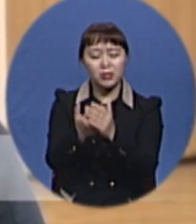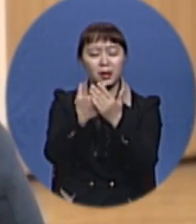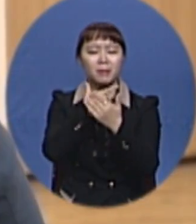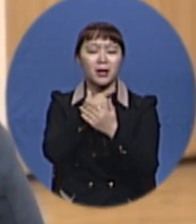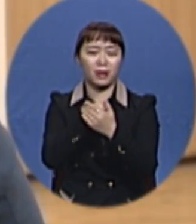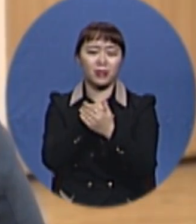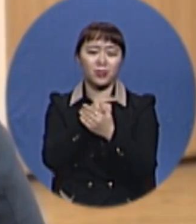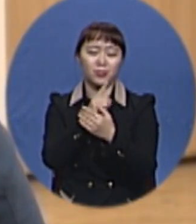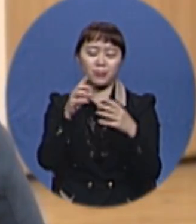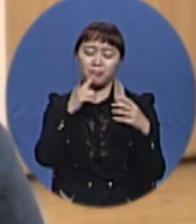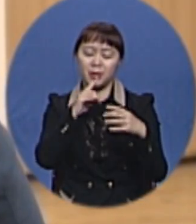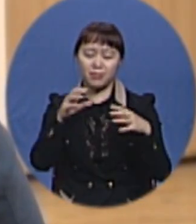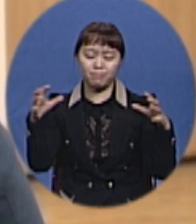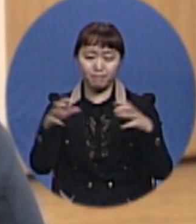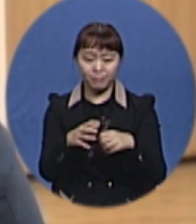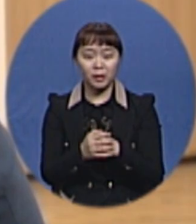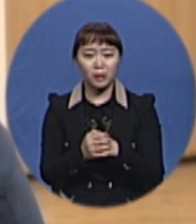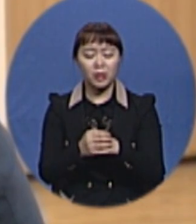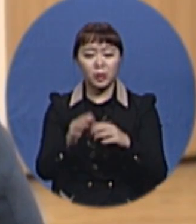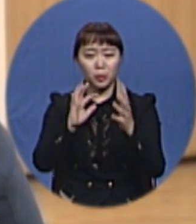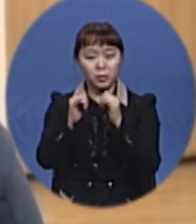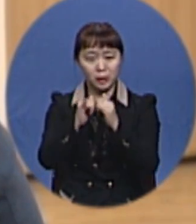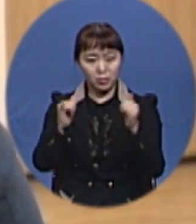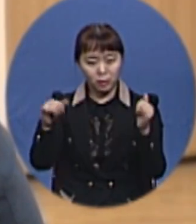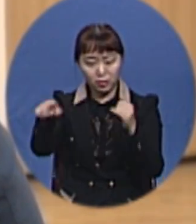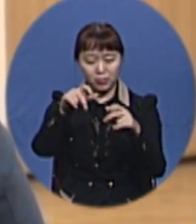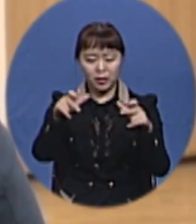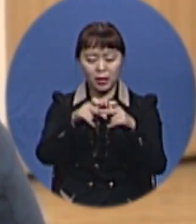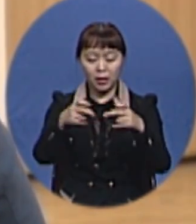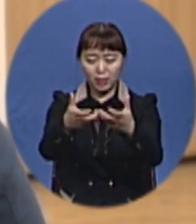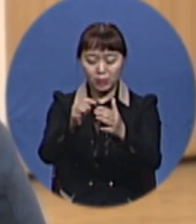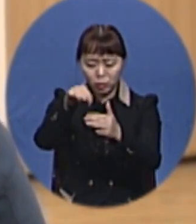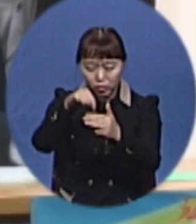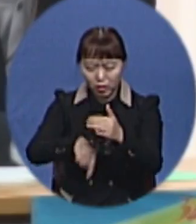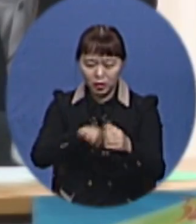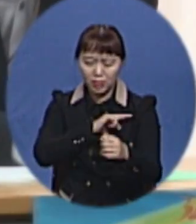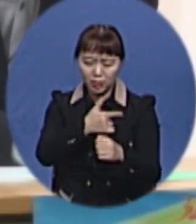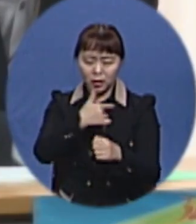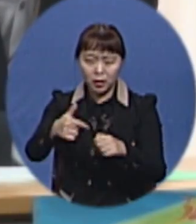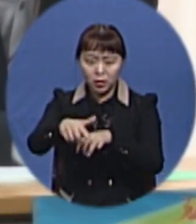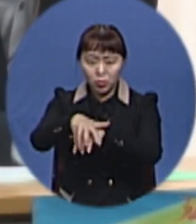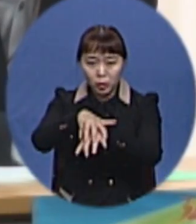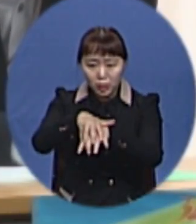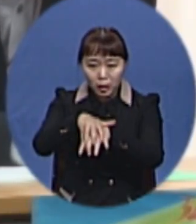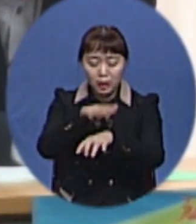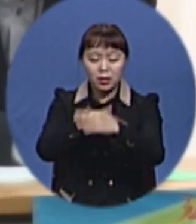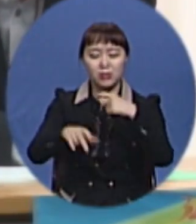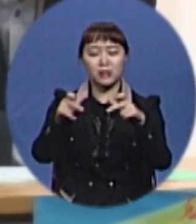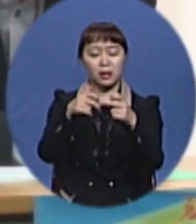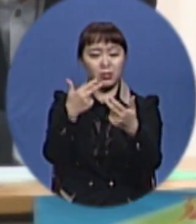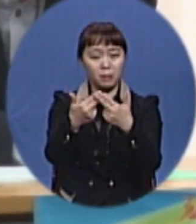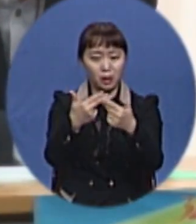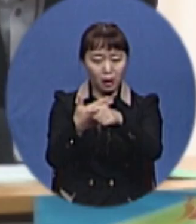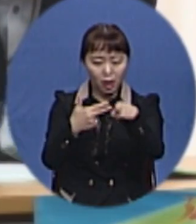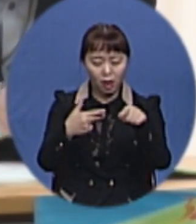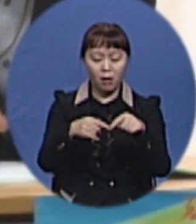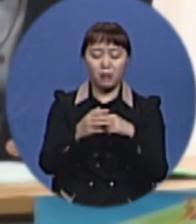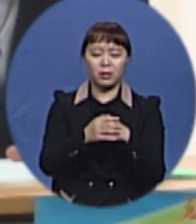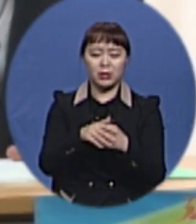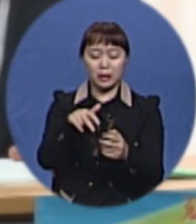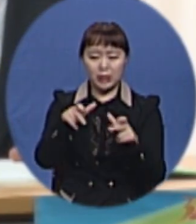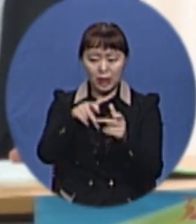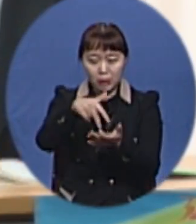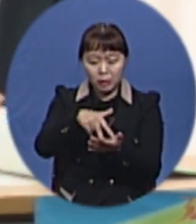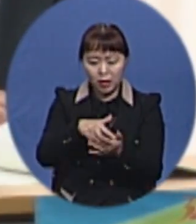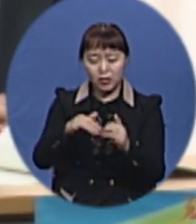입을 모았습니다. 특히 토론자들은 장애계 단체 중 가장 큰 조직인 지장협이 당사자로서 제도나 사회